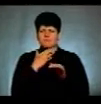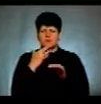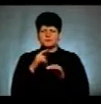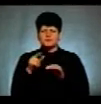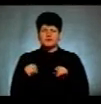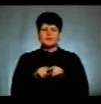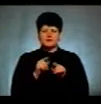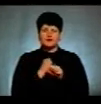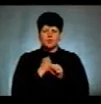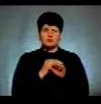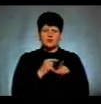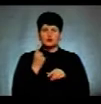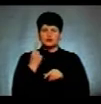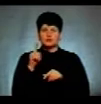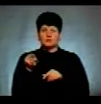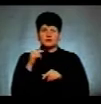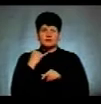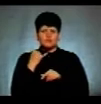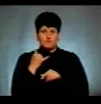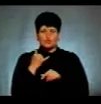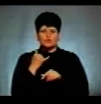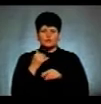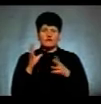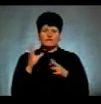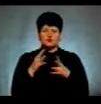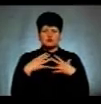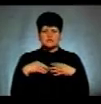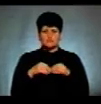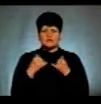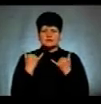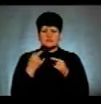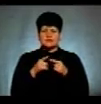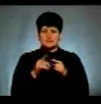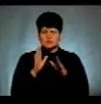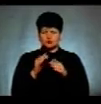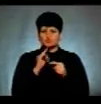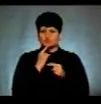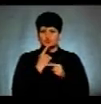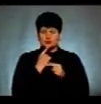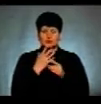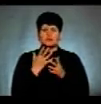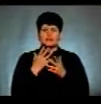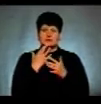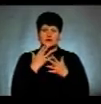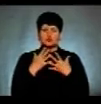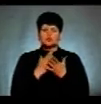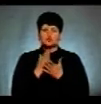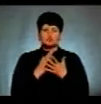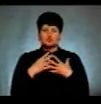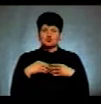так і робили на один номер телефону на всю сім'ю. І зараз це будуть певні труднощі Національною службою